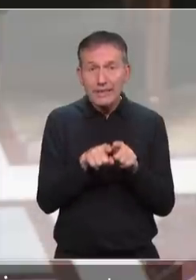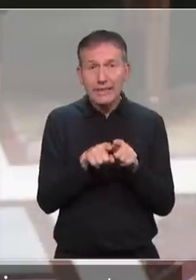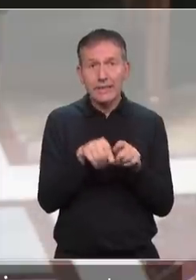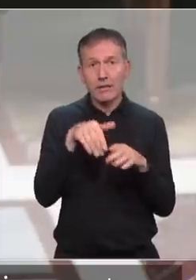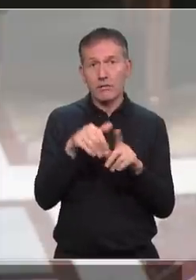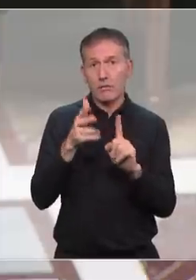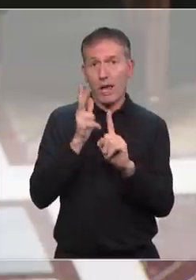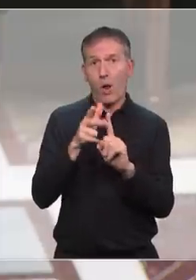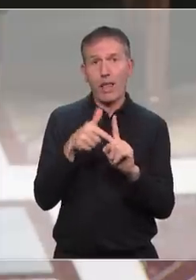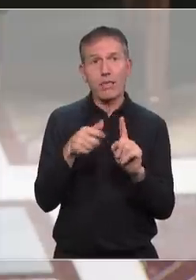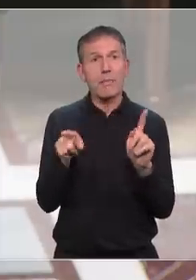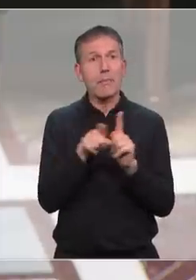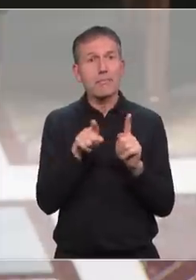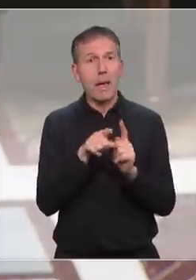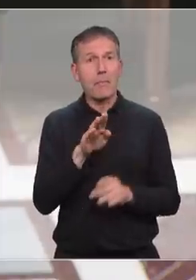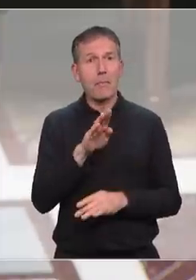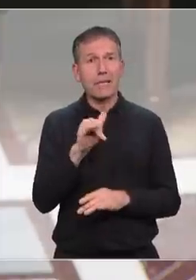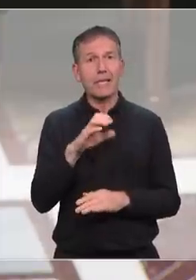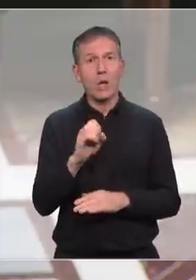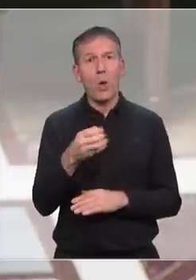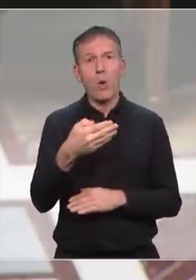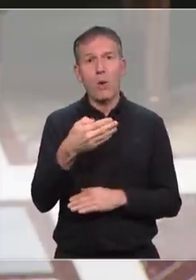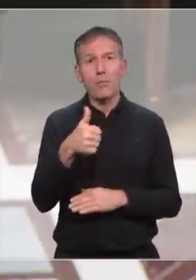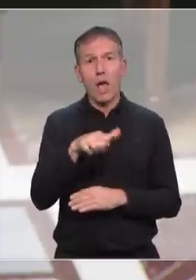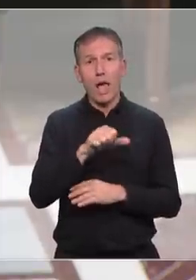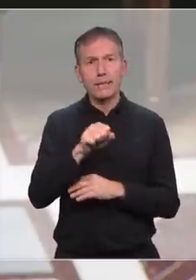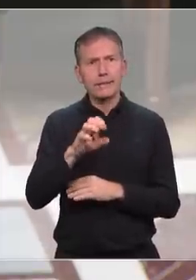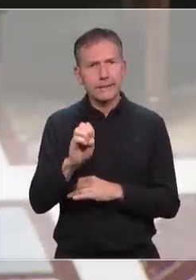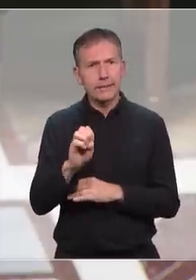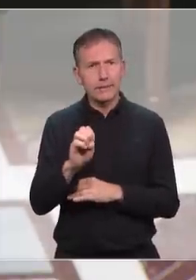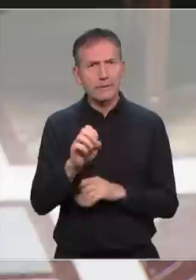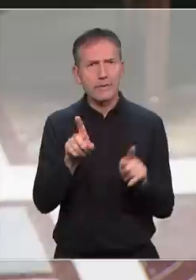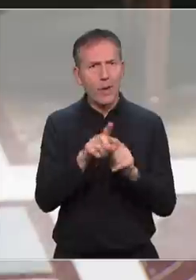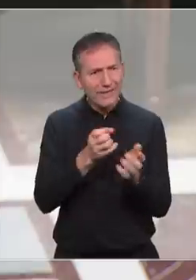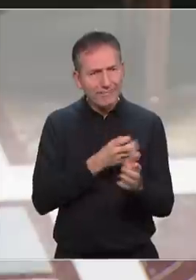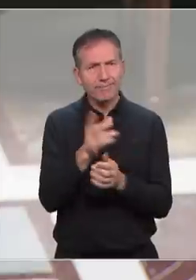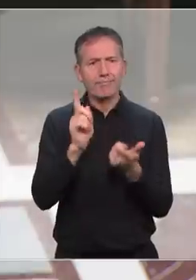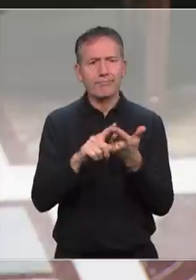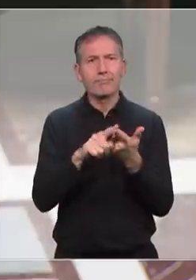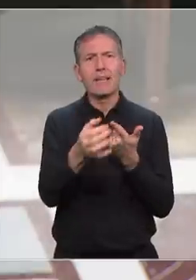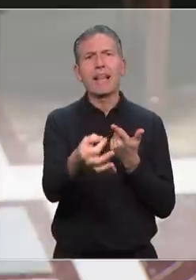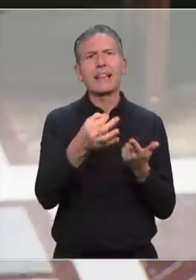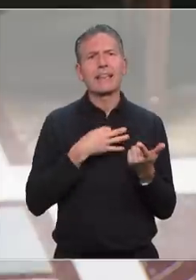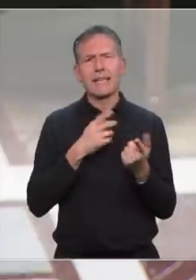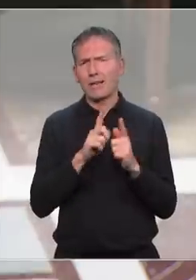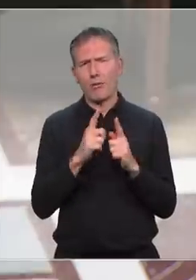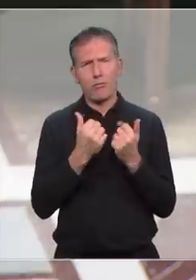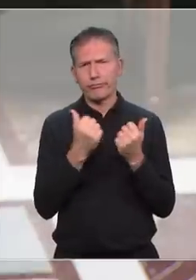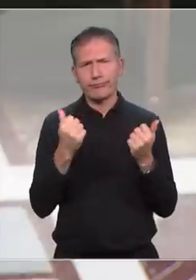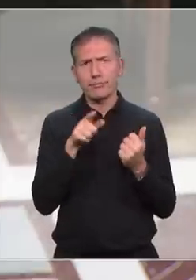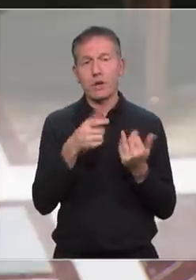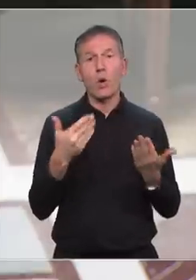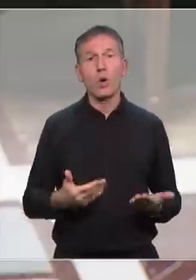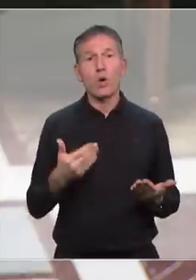sur les éoliennes, comme elle porte sur la biomasse. La deuxième chose que je veux vous indiquer, c'est contrairement à ce que vous le dites, aujourd'hui